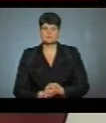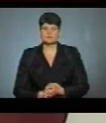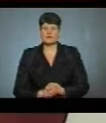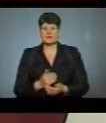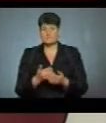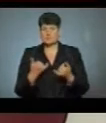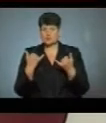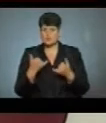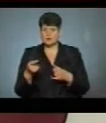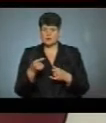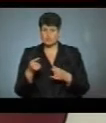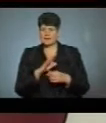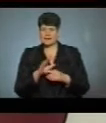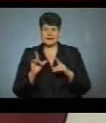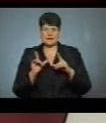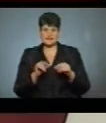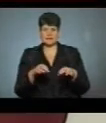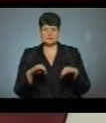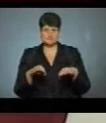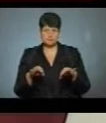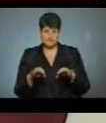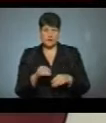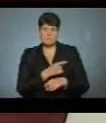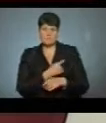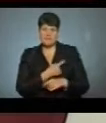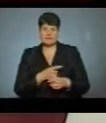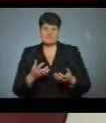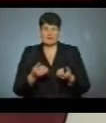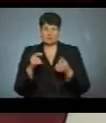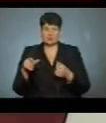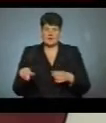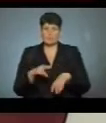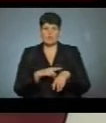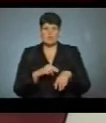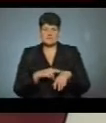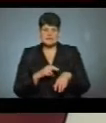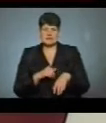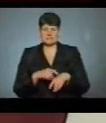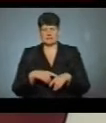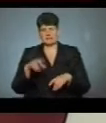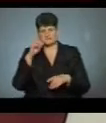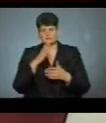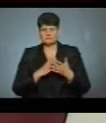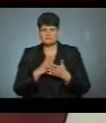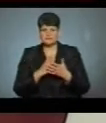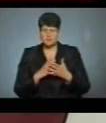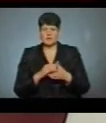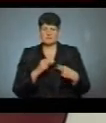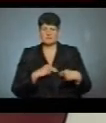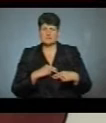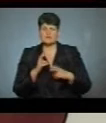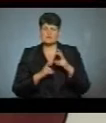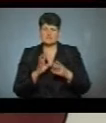Відсьогодні в Тернополі не їздить громадський транспорт. Медиків, рятувальників, поліцейських, комунальників, працівників заводів, які займаються